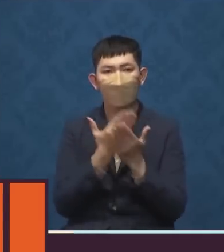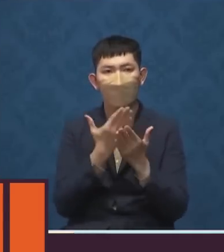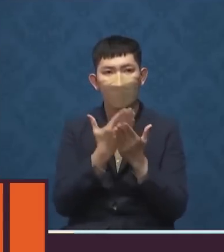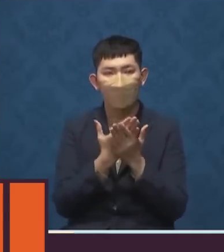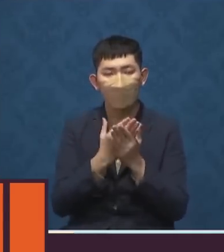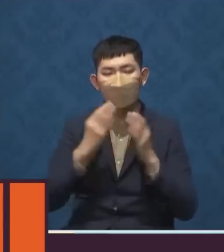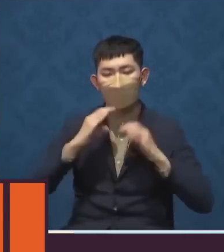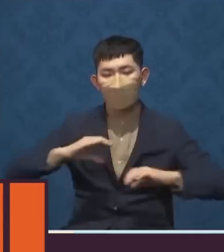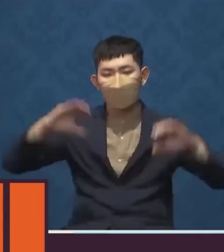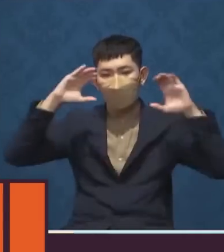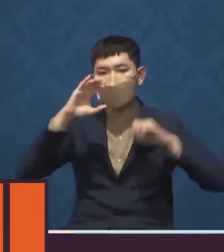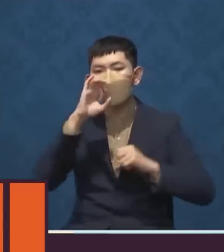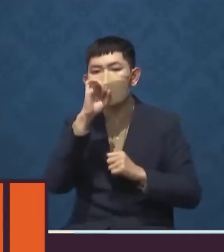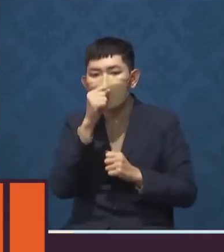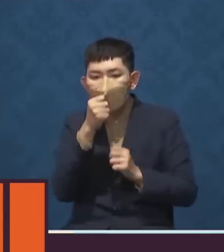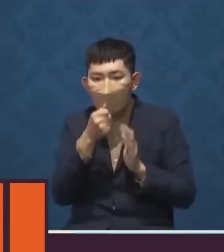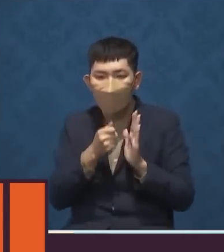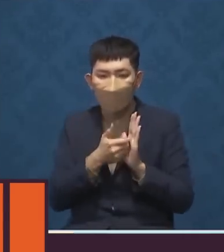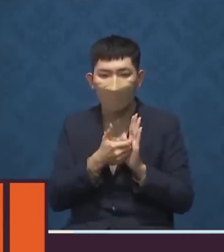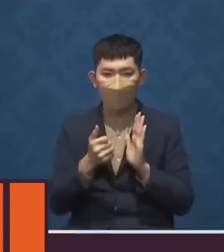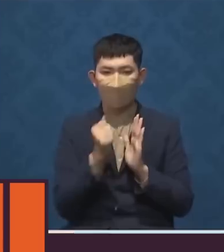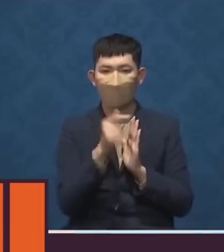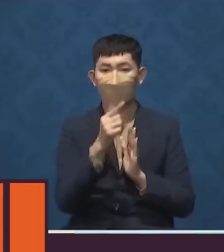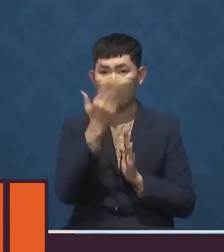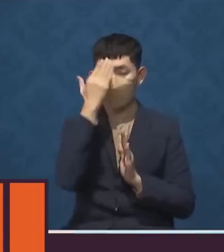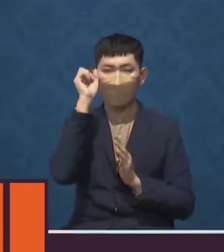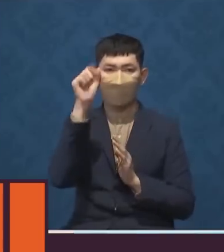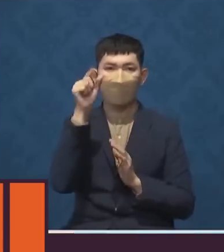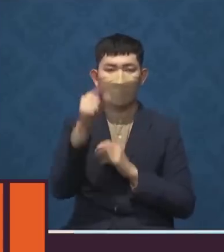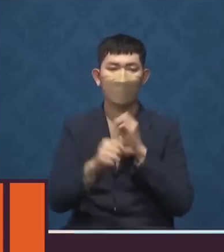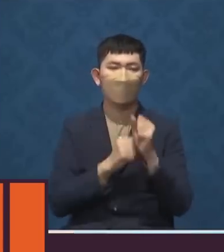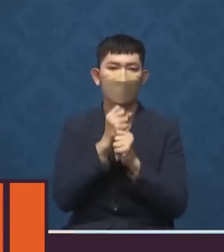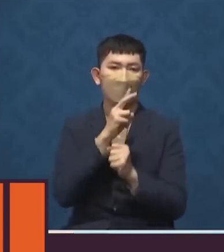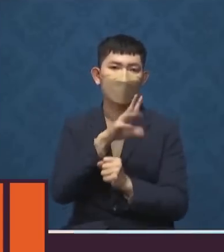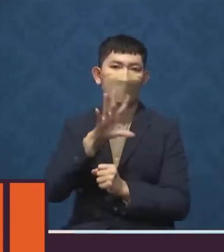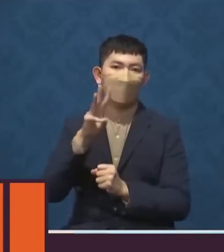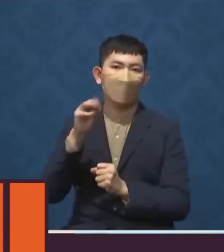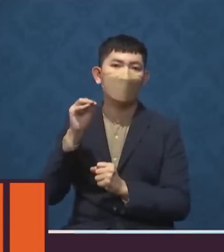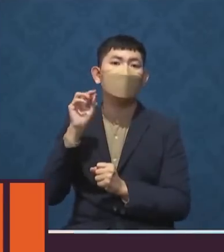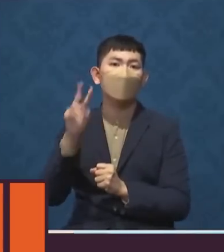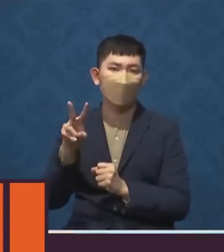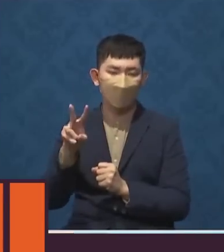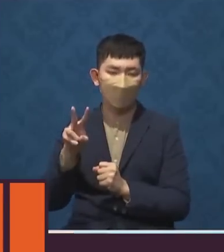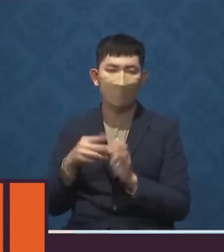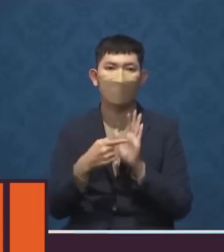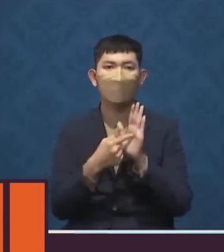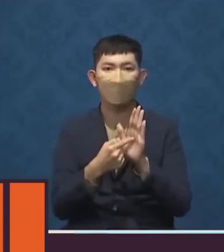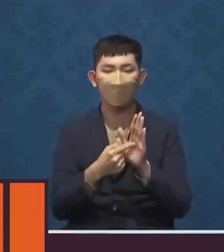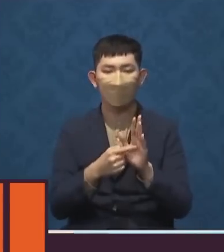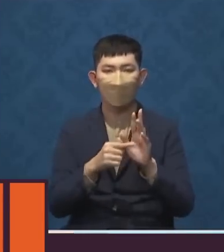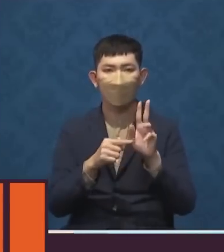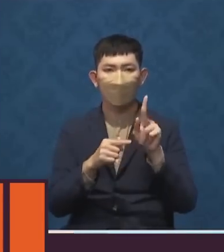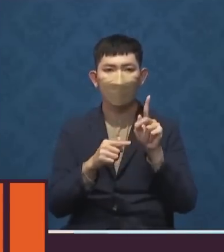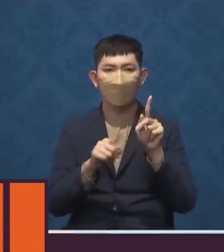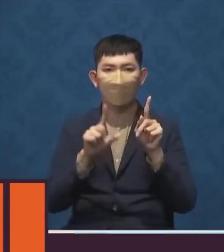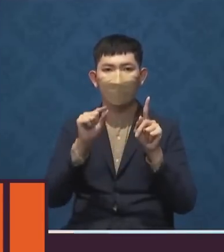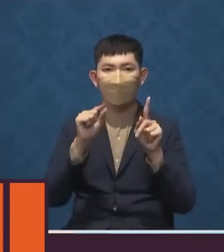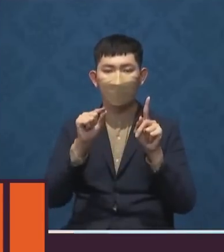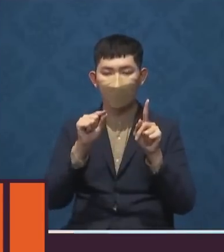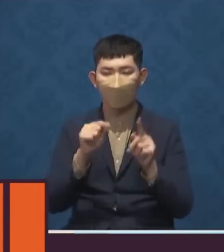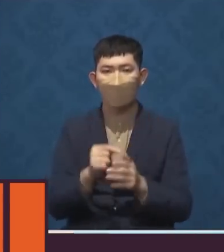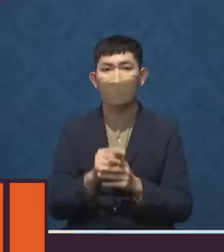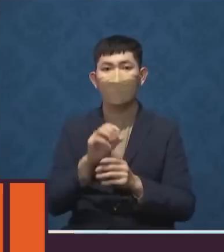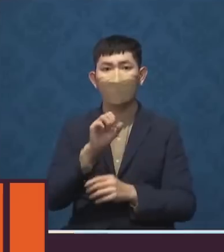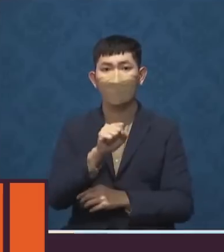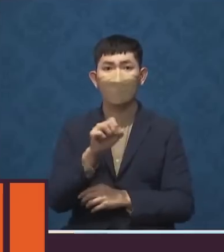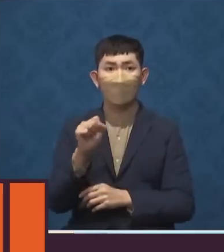ารเพื่ช่วยเหลือ ผู้ประสบภัยพี่บัร์กรณีชุกเฉินปี 2562โดยเฉพาะข้อที่ 20เพื่สมาชิ